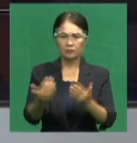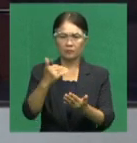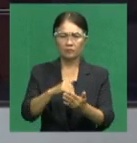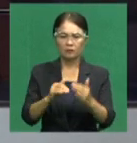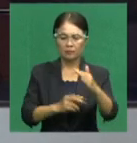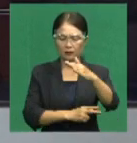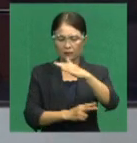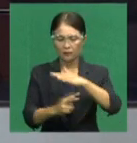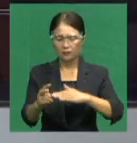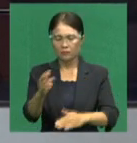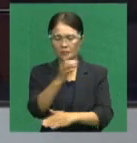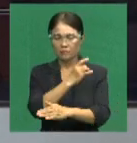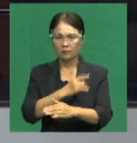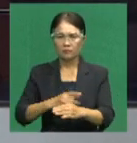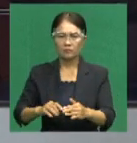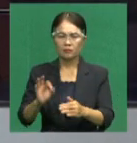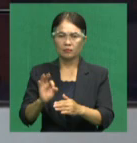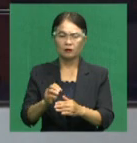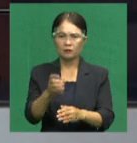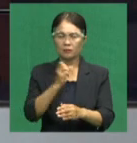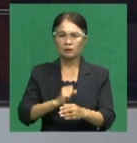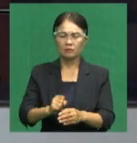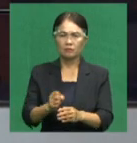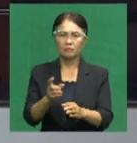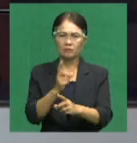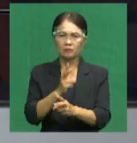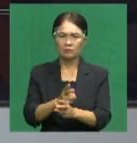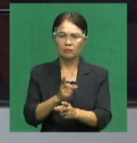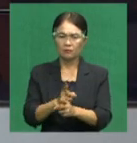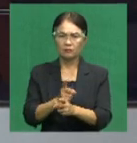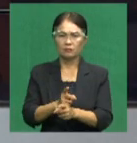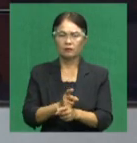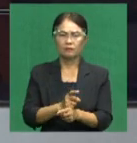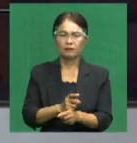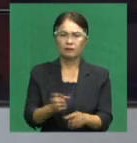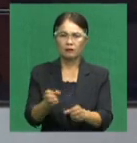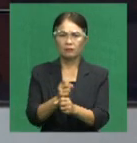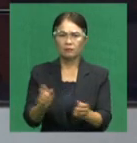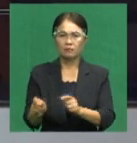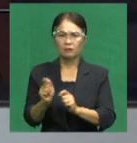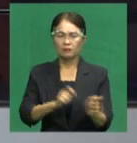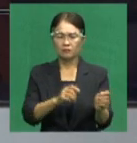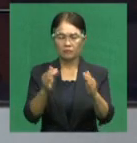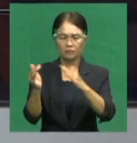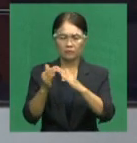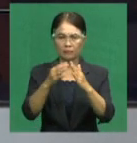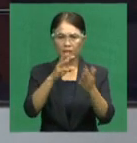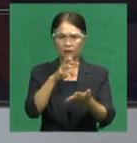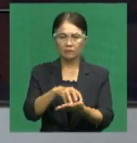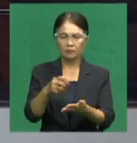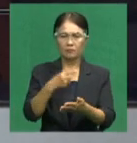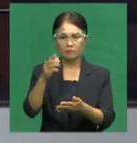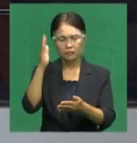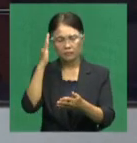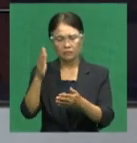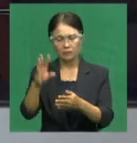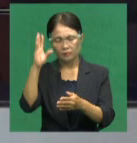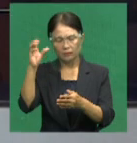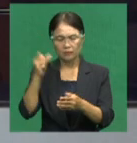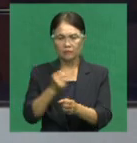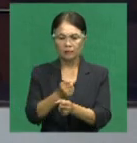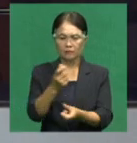ស្ពានព្រះមុនីវង្សចាស់ដែលត្រូវបានរដ្ឋបាលរាជធានីភ្នំពេញបានចេញសេចក្តីជូនដំណឹងដល់